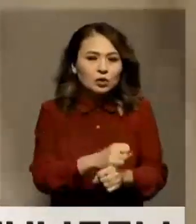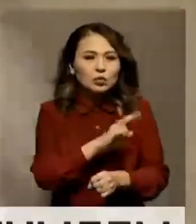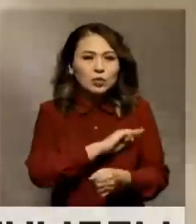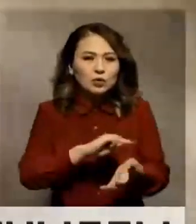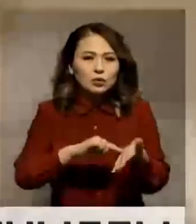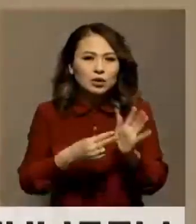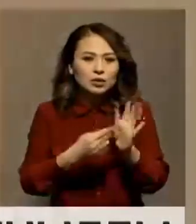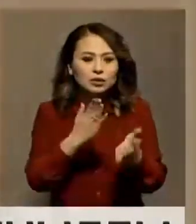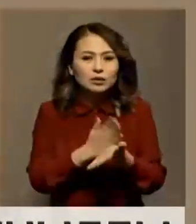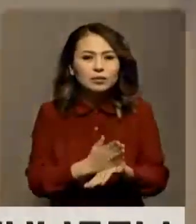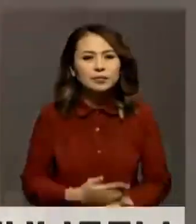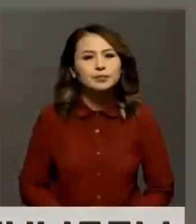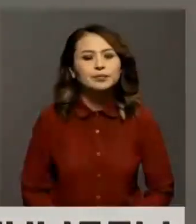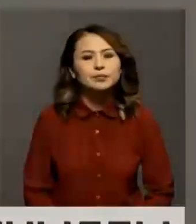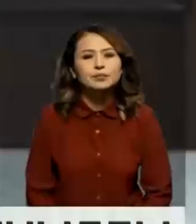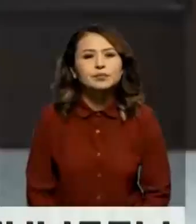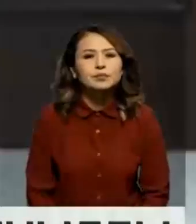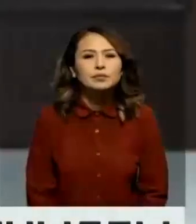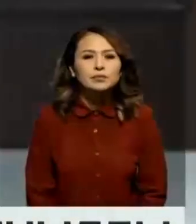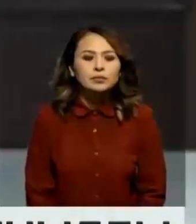жұмыстары жоспарланып отырғанын айтты.